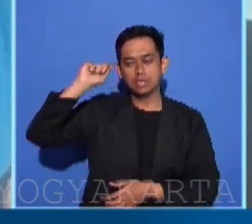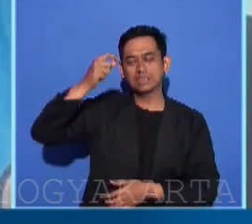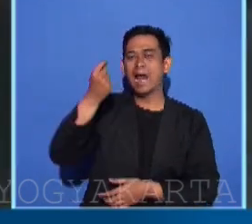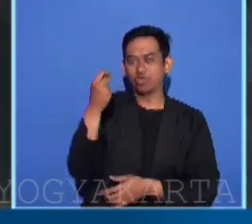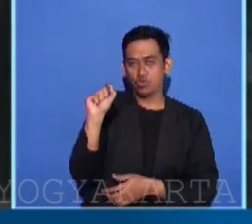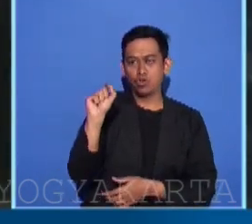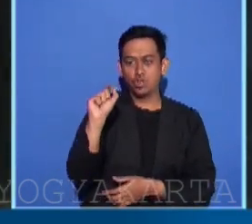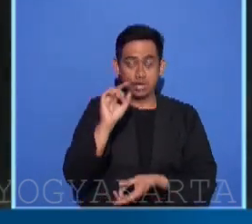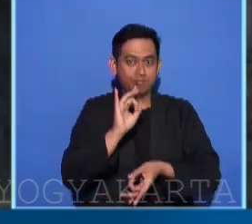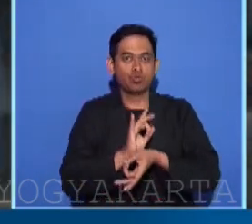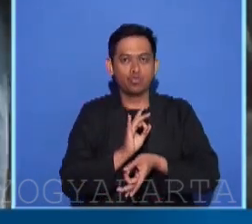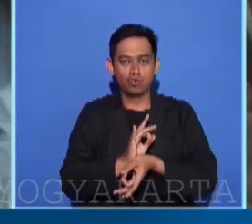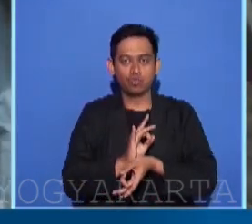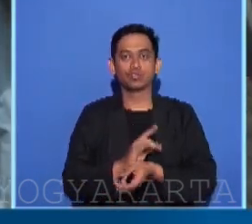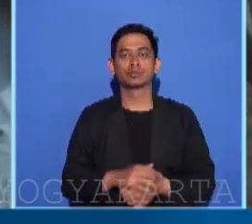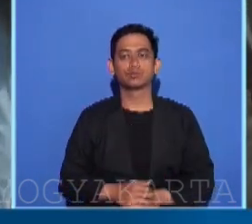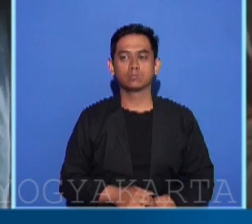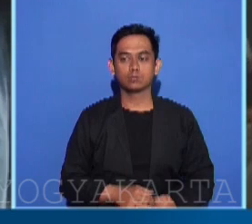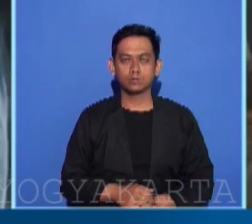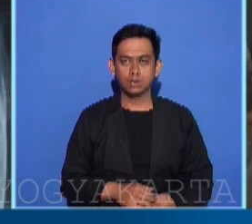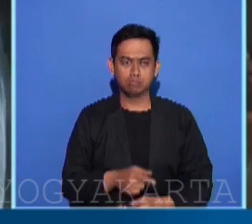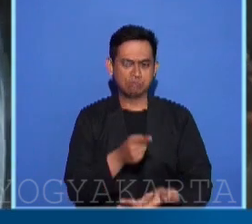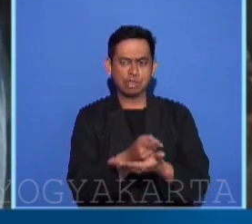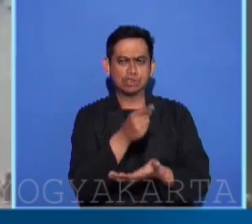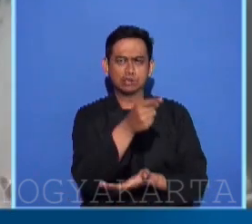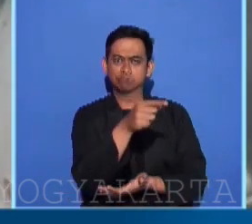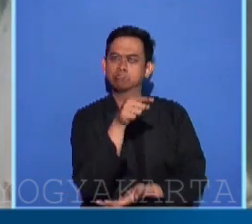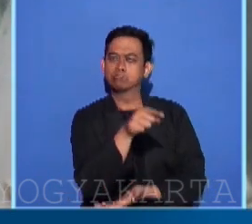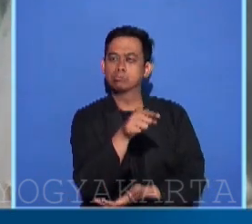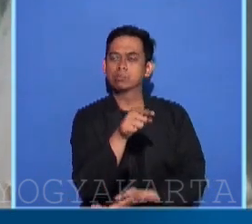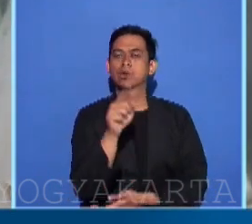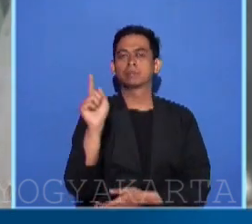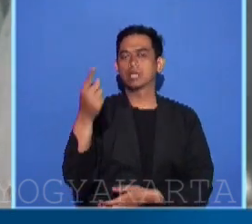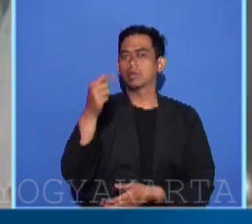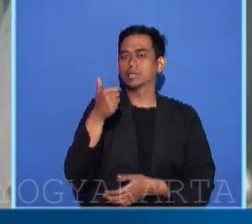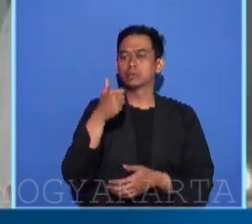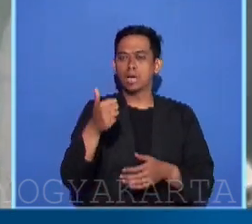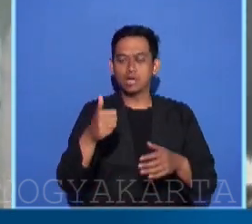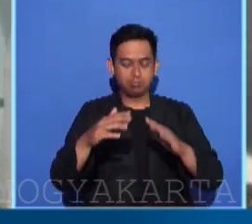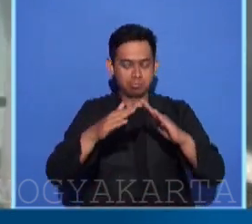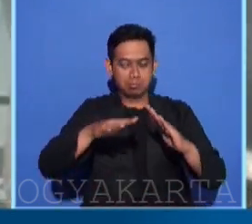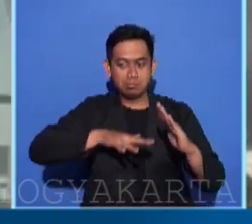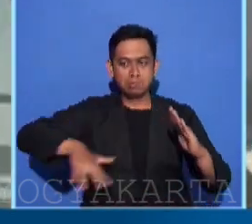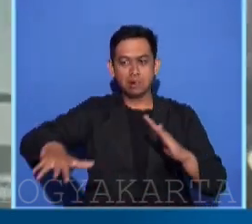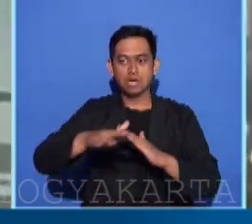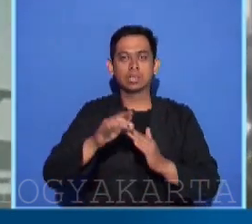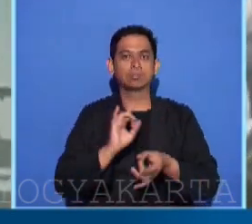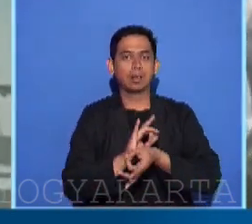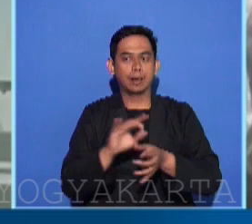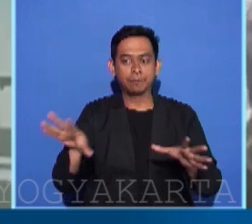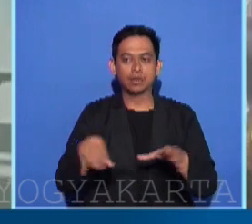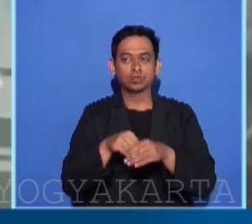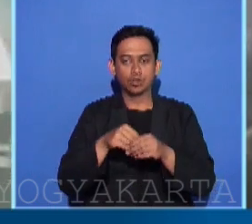Dalam aksi itu, warga menuntut kepada pemerintah agar masyarakat Borobudur dilibatkan dalam penyusunan Raperpres karena